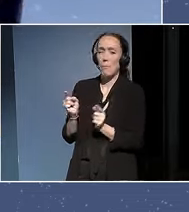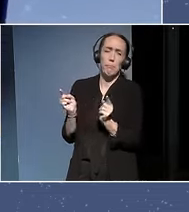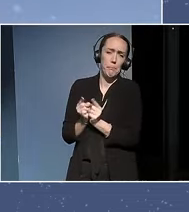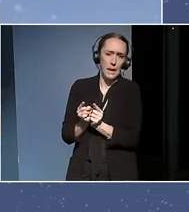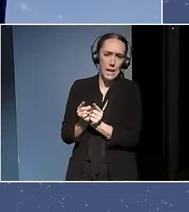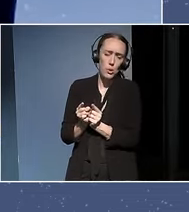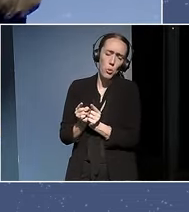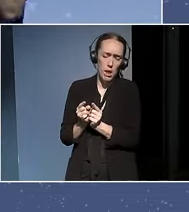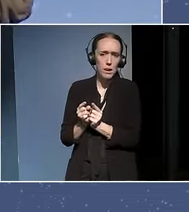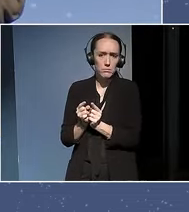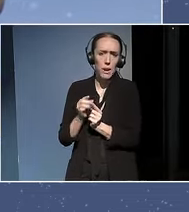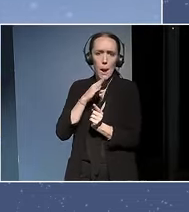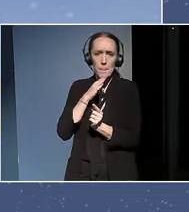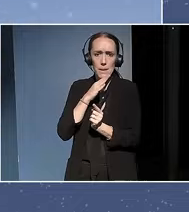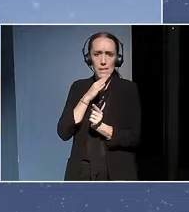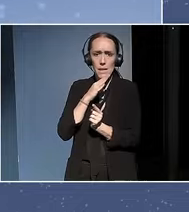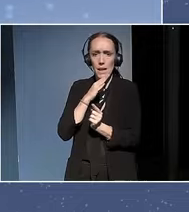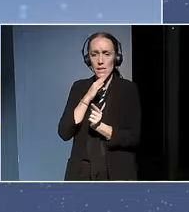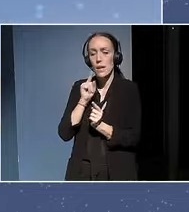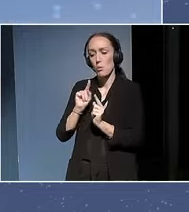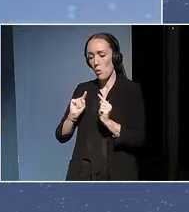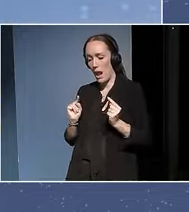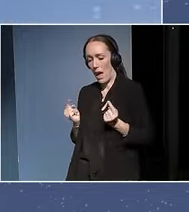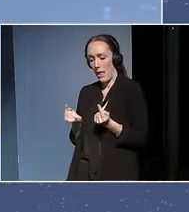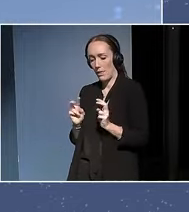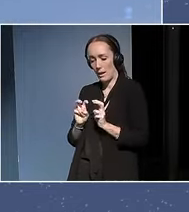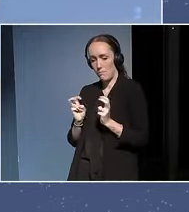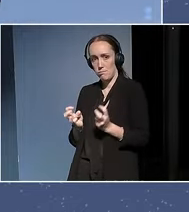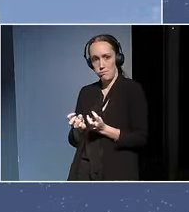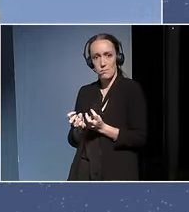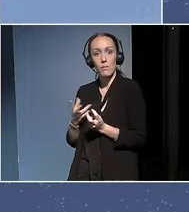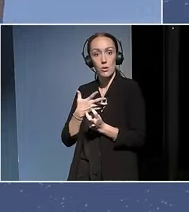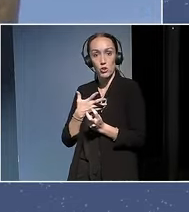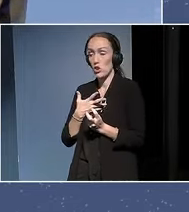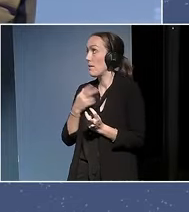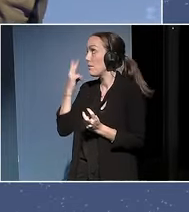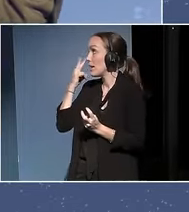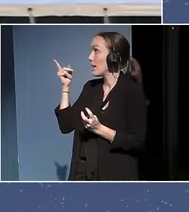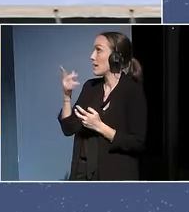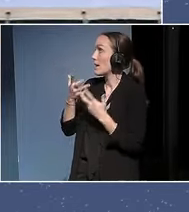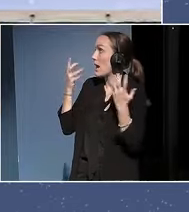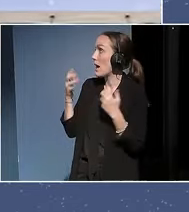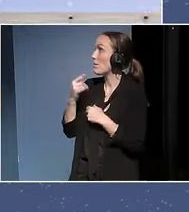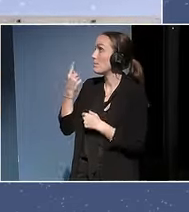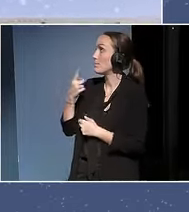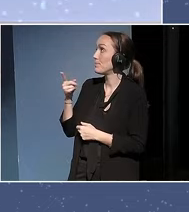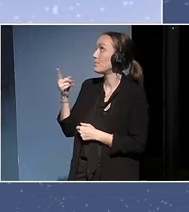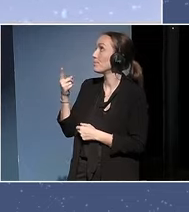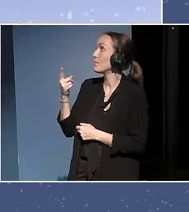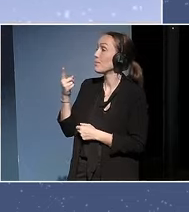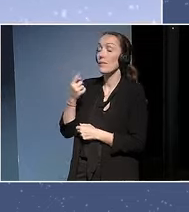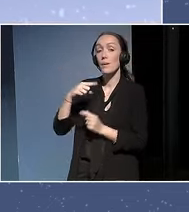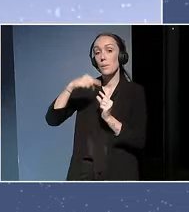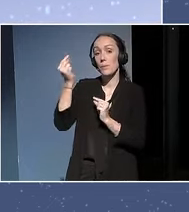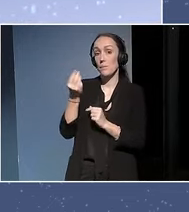ma hanno anche delle delle spine laterali che la vedete lì questa l'ultima l'ultima che